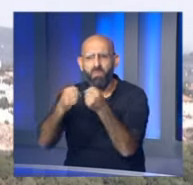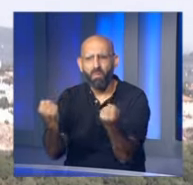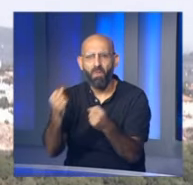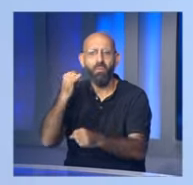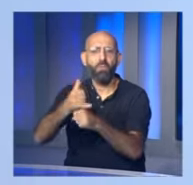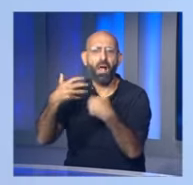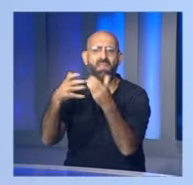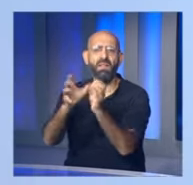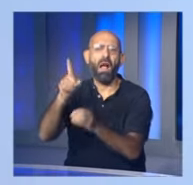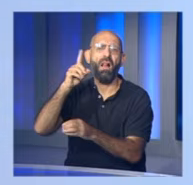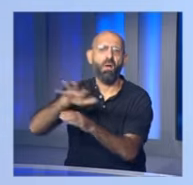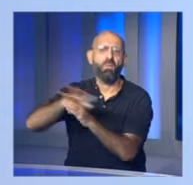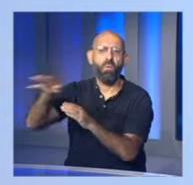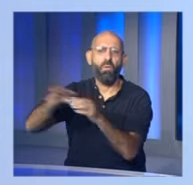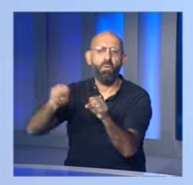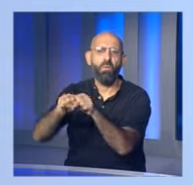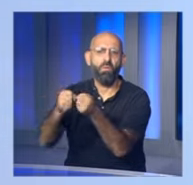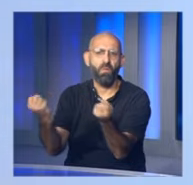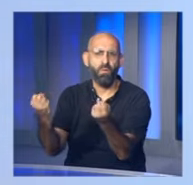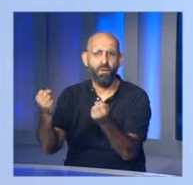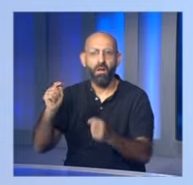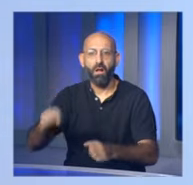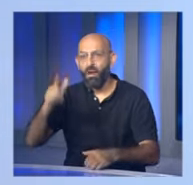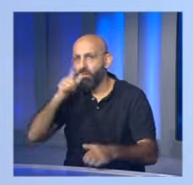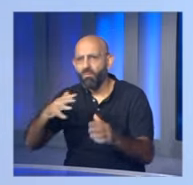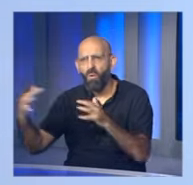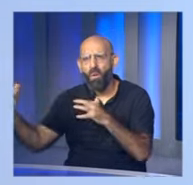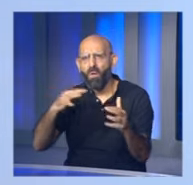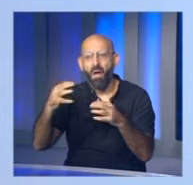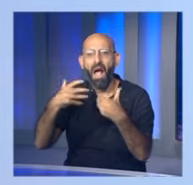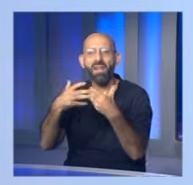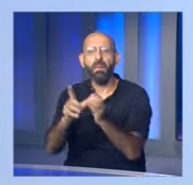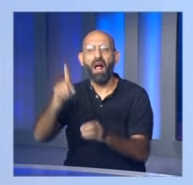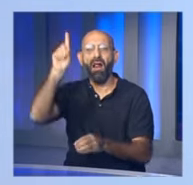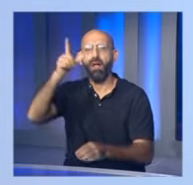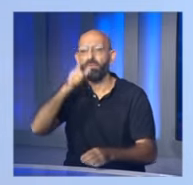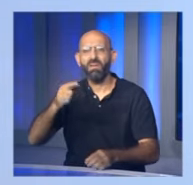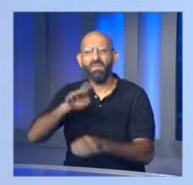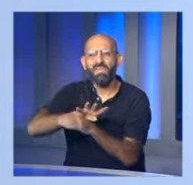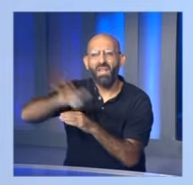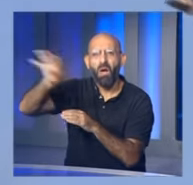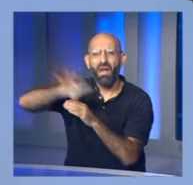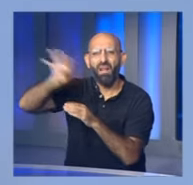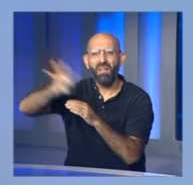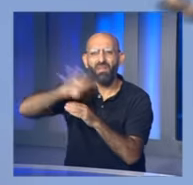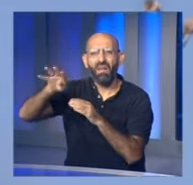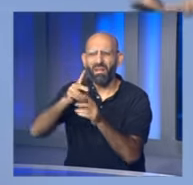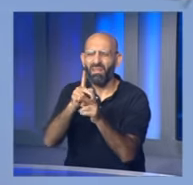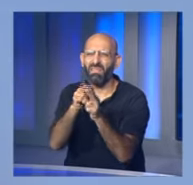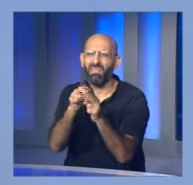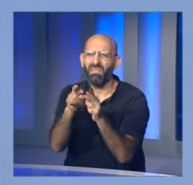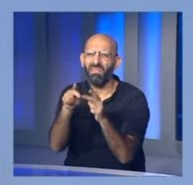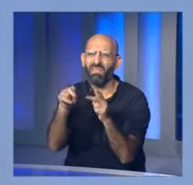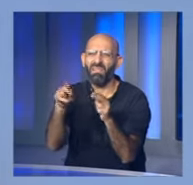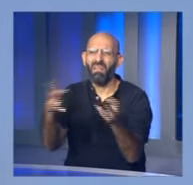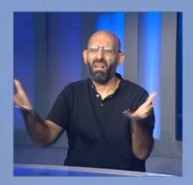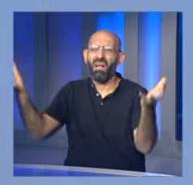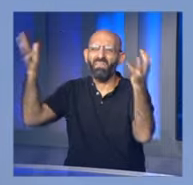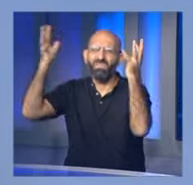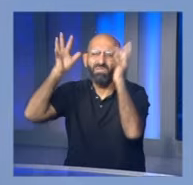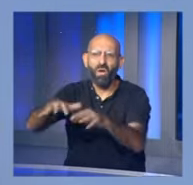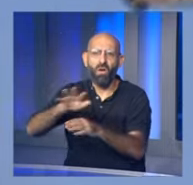نقل مصابين من قرب الاليه المدمره وفي وقت استمرت المواجهه على محور ميس الجبل قصف حزب الله